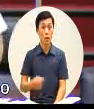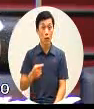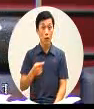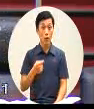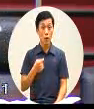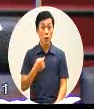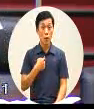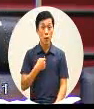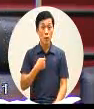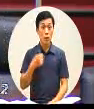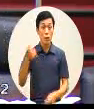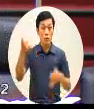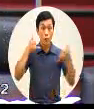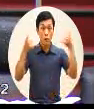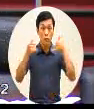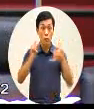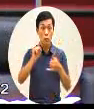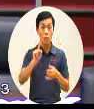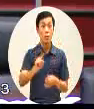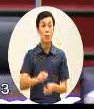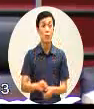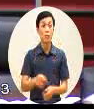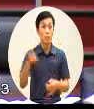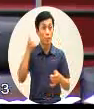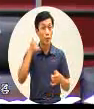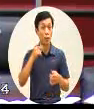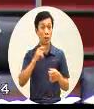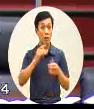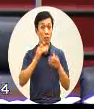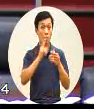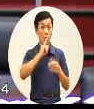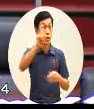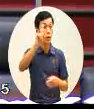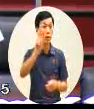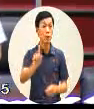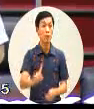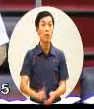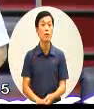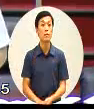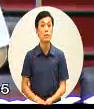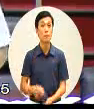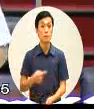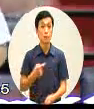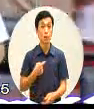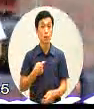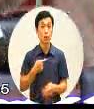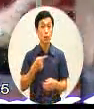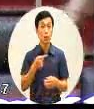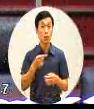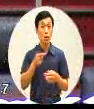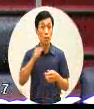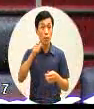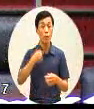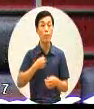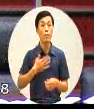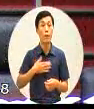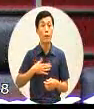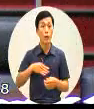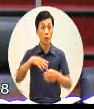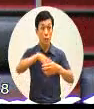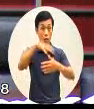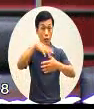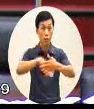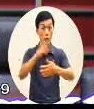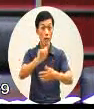啊，有接到吼，人的检举函啦。这个检举人啊，本色有熟悉啊，对于检举内容啊，